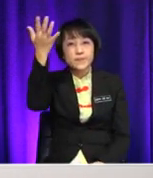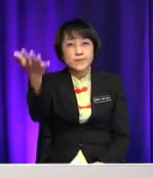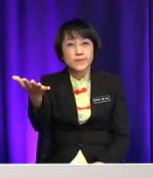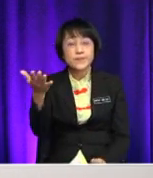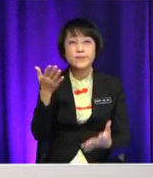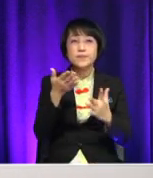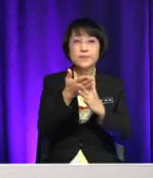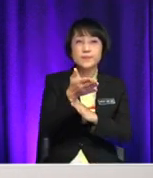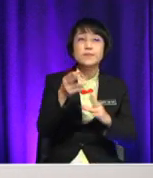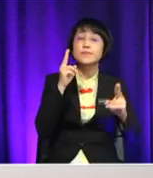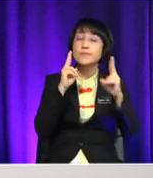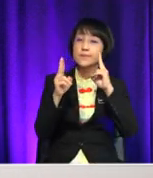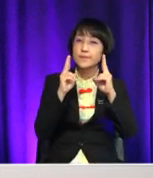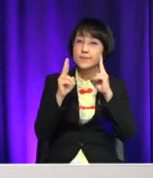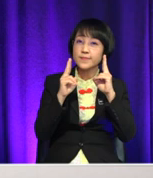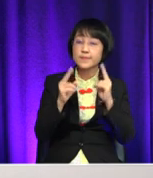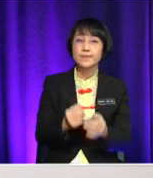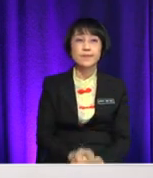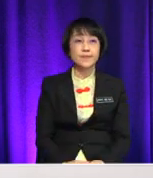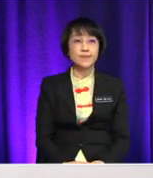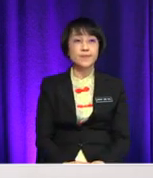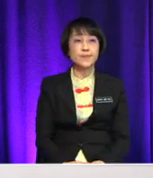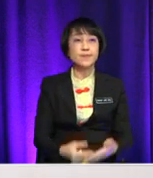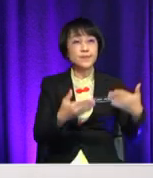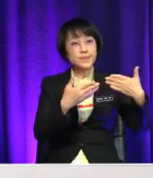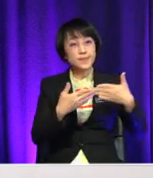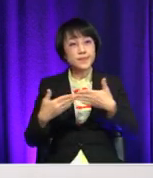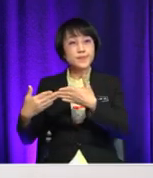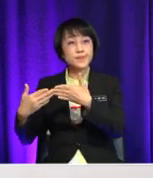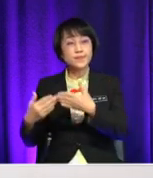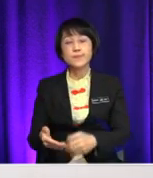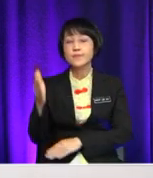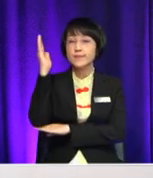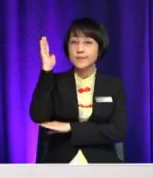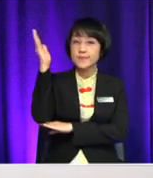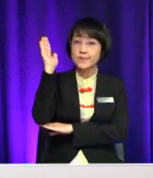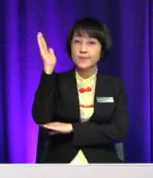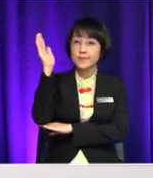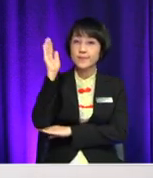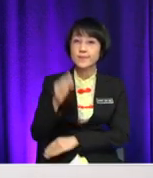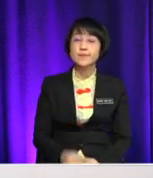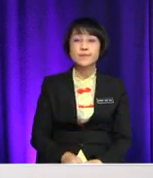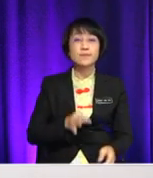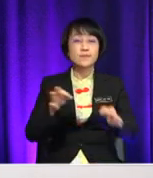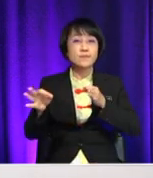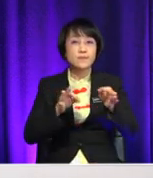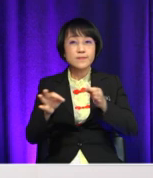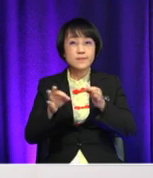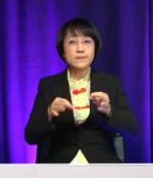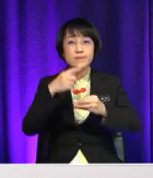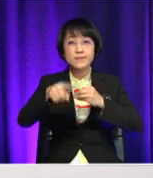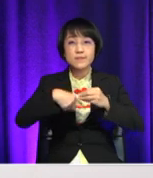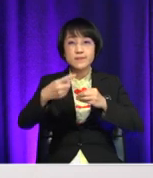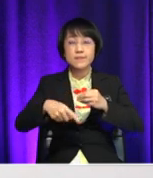melalui ucapan Oke dan seterusnya penceramah nih biasanya menguraikan sesuatu isi